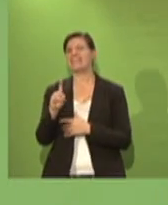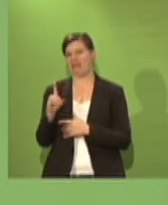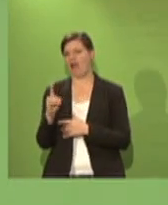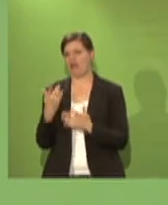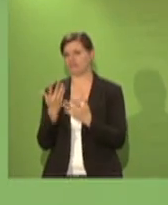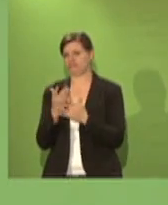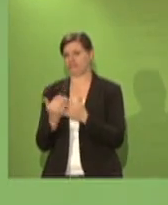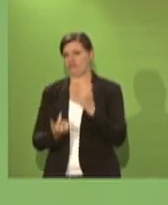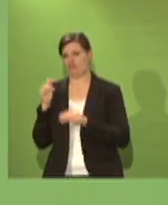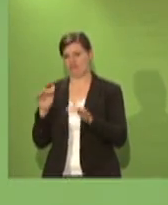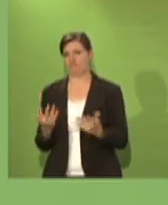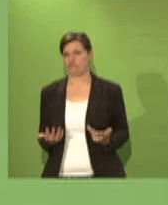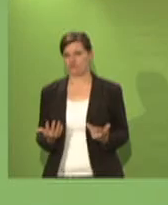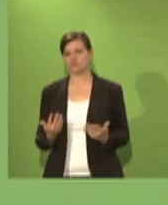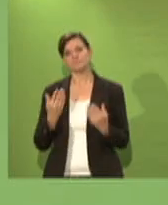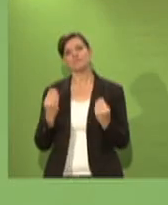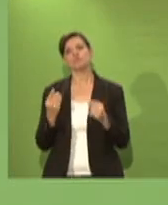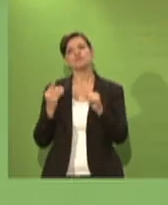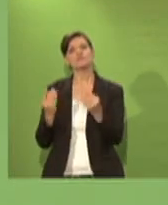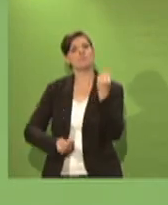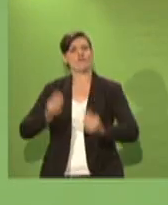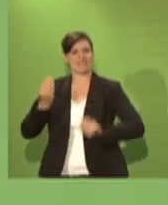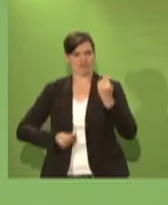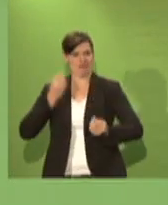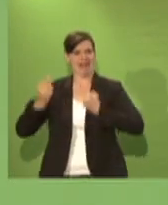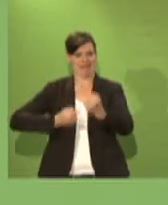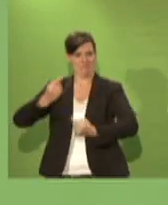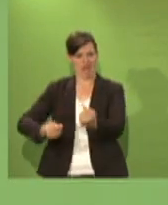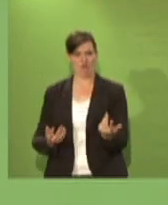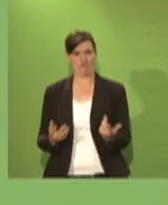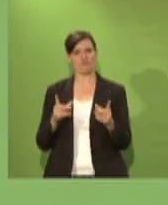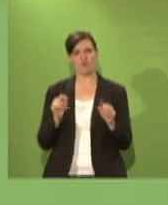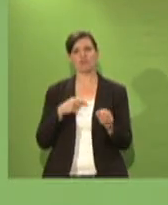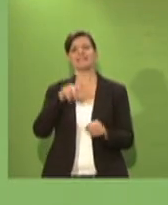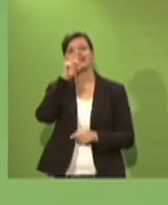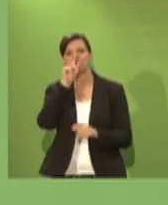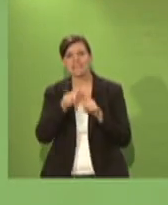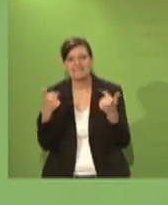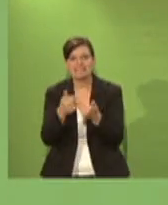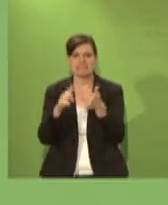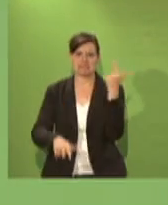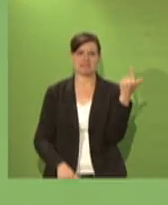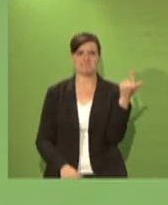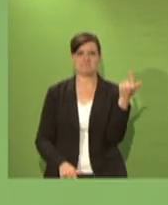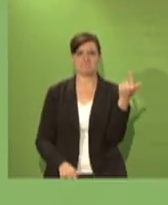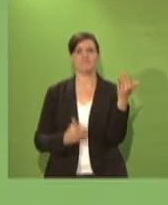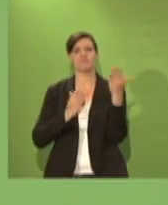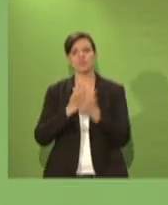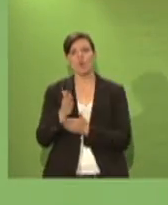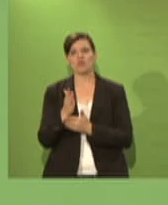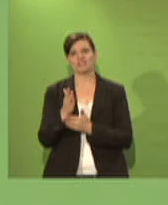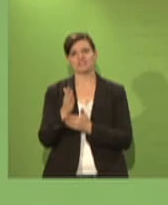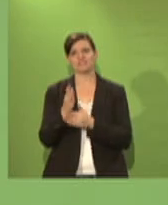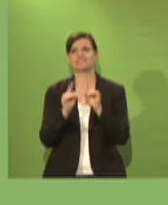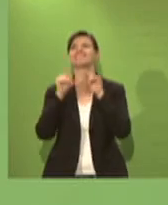ihr seht, immer professionell ist. Wir haben sozusagen ein Twitter-Team, wir haben permanent einen Draht